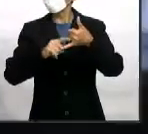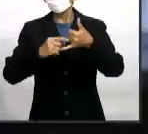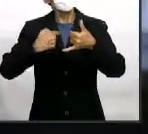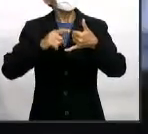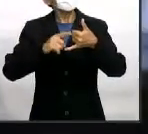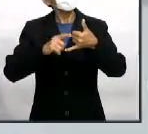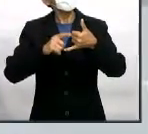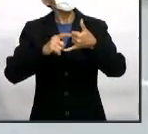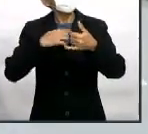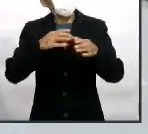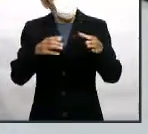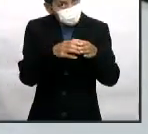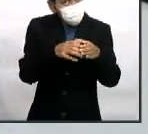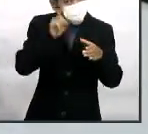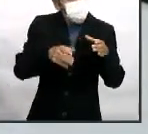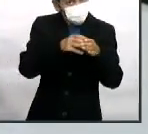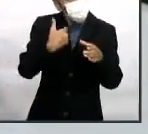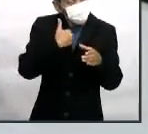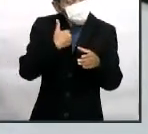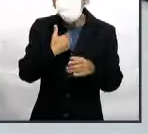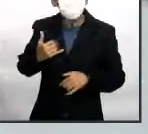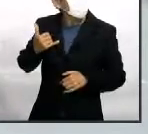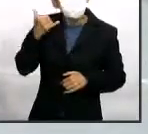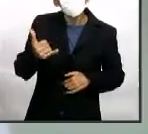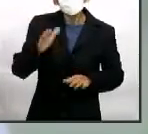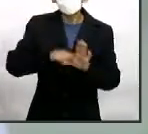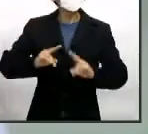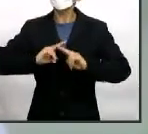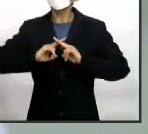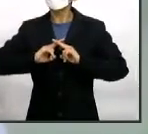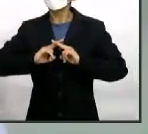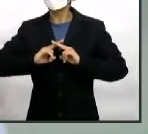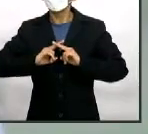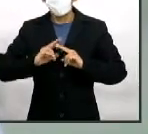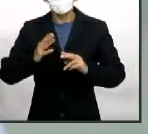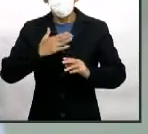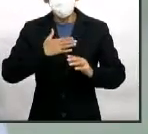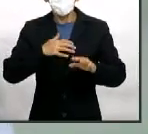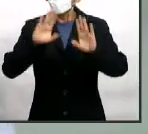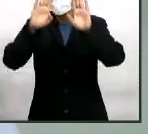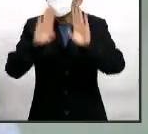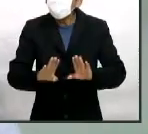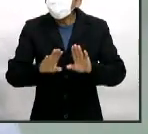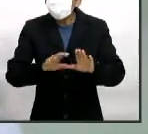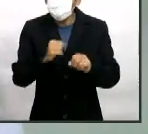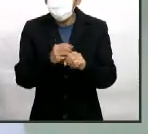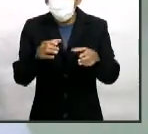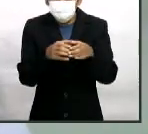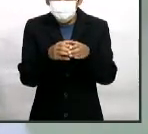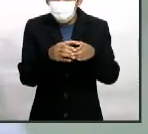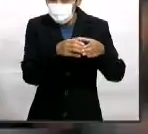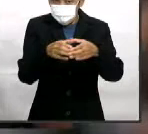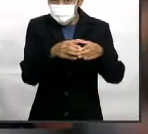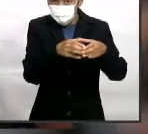ต้องมีสโมสรมีอะไรอย่างงี้หรือว่าสามารถวอล์กอินเข้ามาได้เลย ก็ตอนนี้ที่ผมจัดเป็นรูปแบบจริงๆสมมติถ้าเป็นเกมที